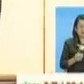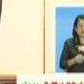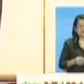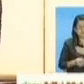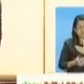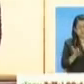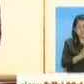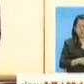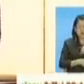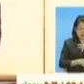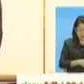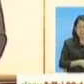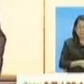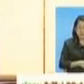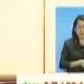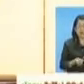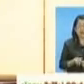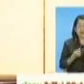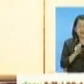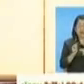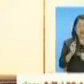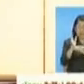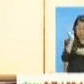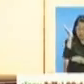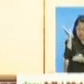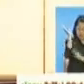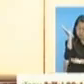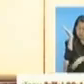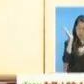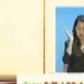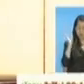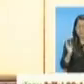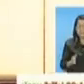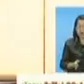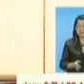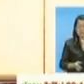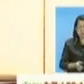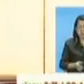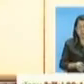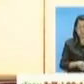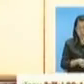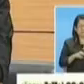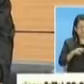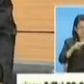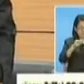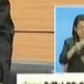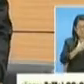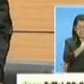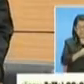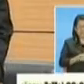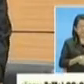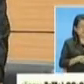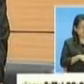เพราะมันมีโอกาสแต่ถามว่าเขาจะไปเปิดเนี่ยใครไปห้ามก็ได้นโยบายรัฐบาลไม่มี ท่านประธ